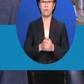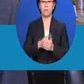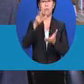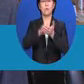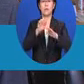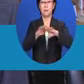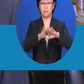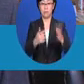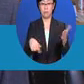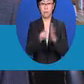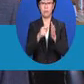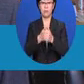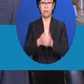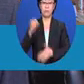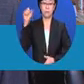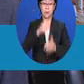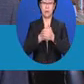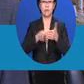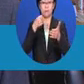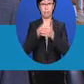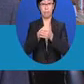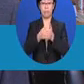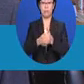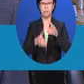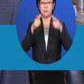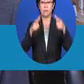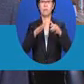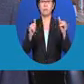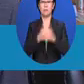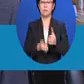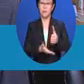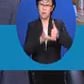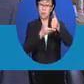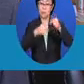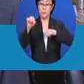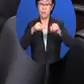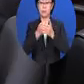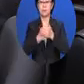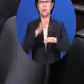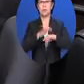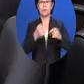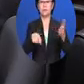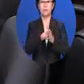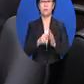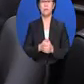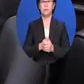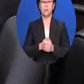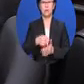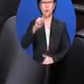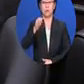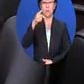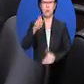문제 해결을 해서 신속한 의사결정으로 시민중심 섬김 시정을 실천하기 위해서 특히